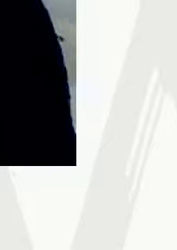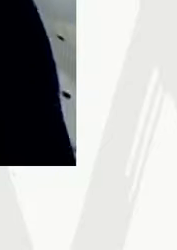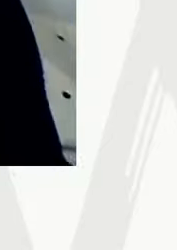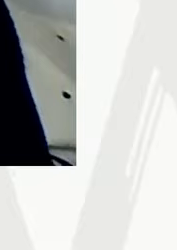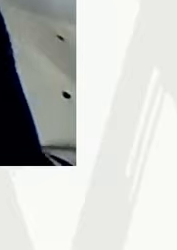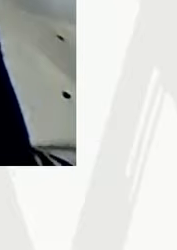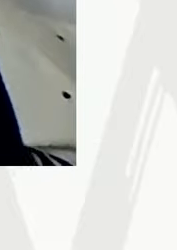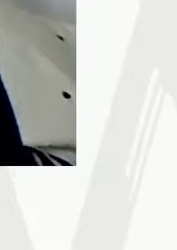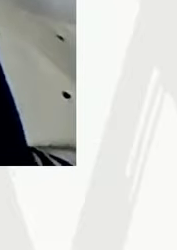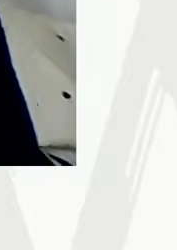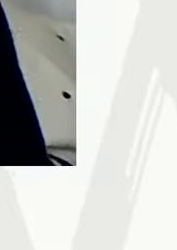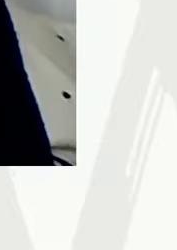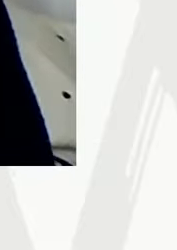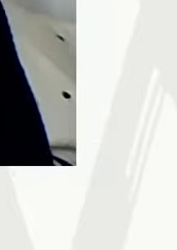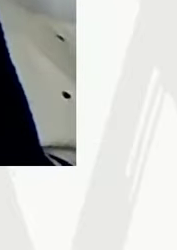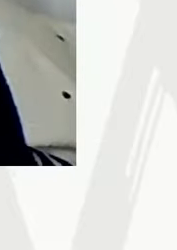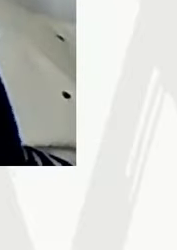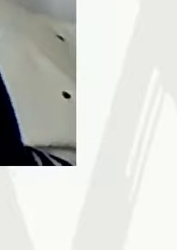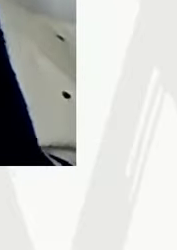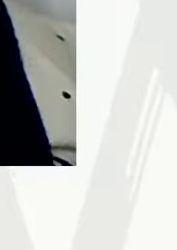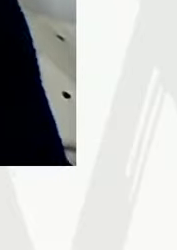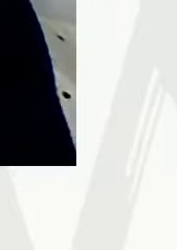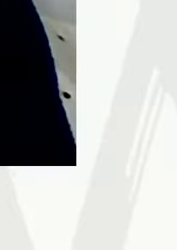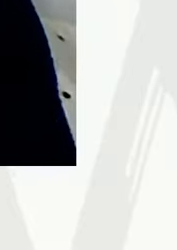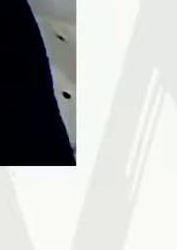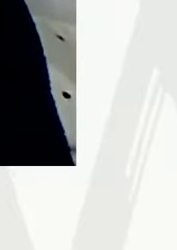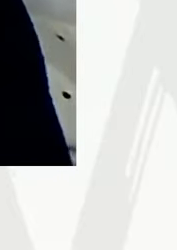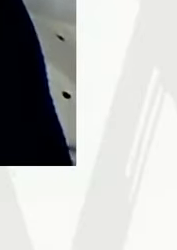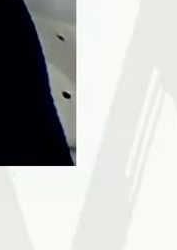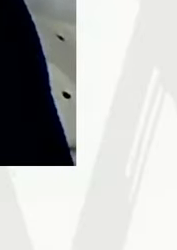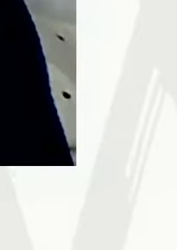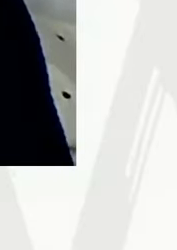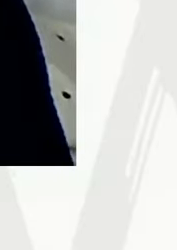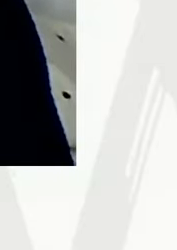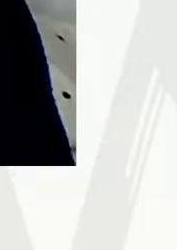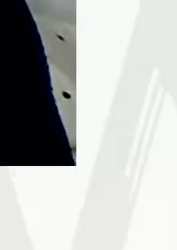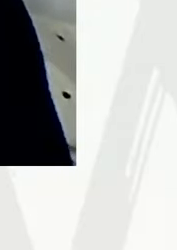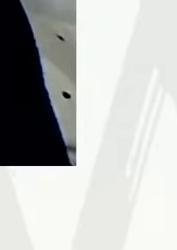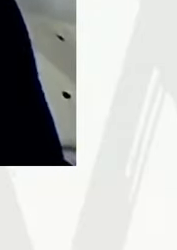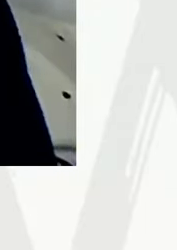affects, des rapports et des pulsions.